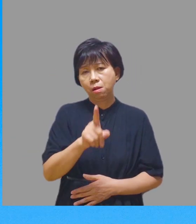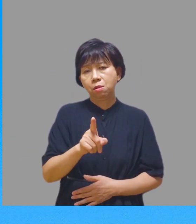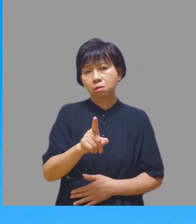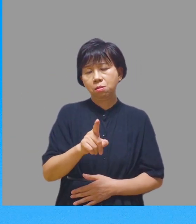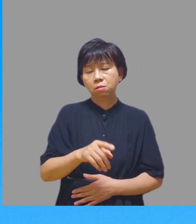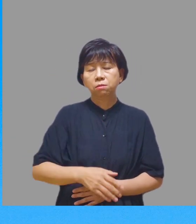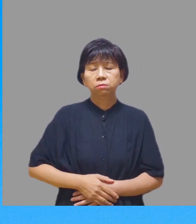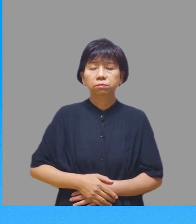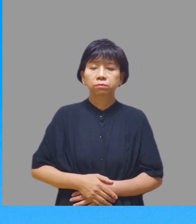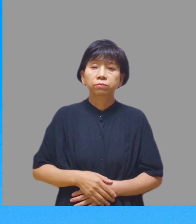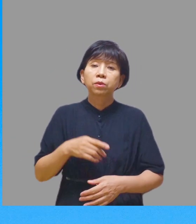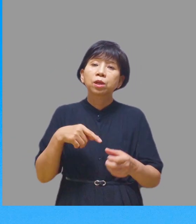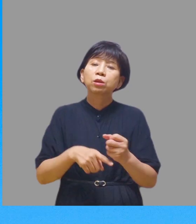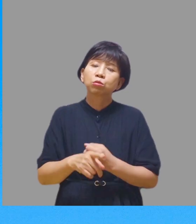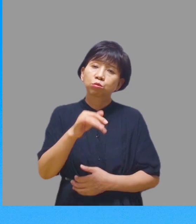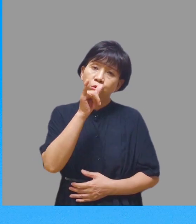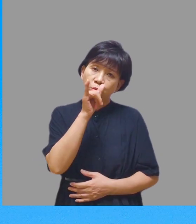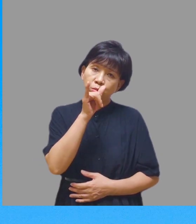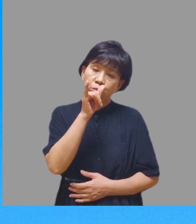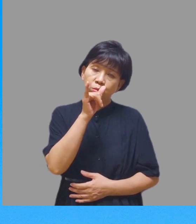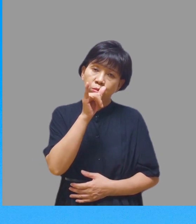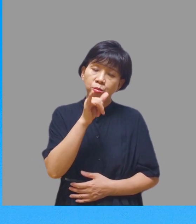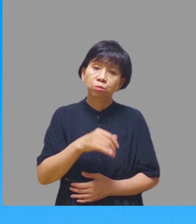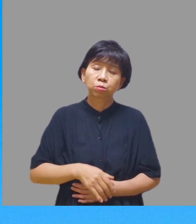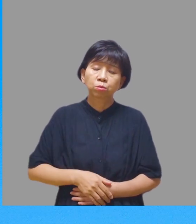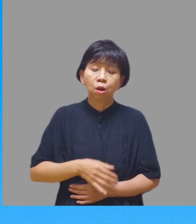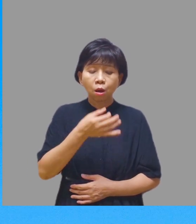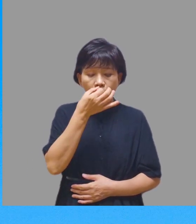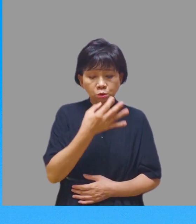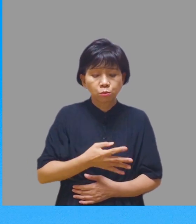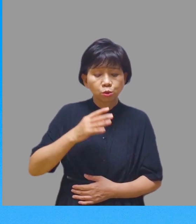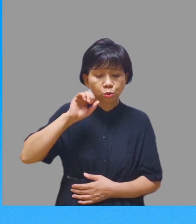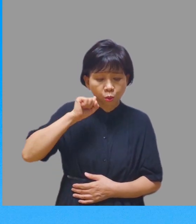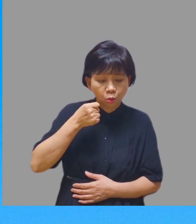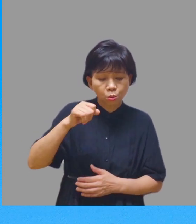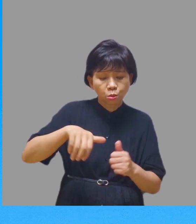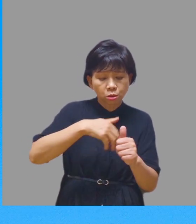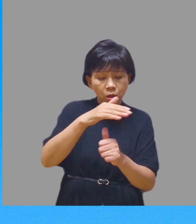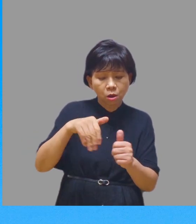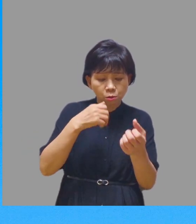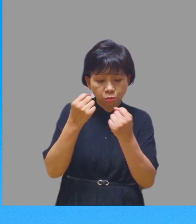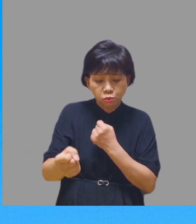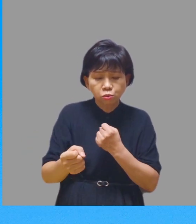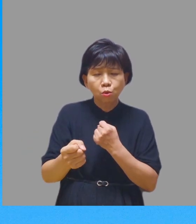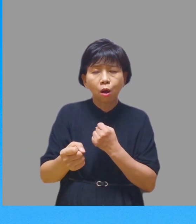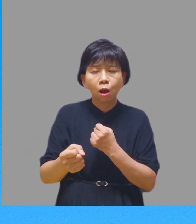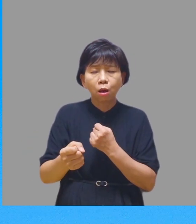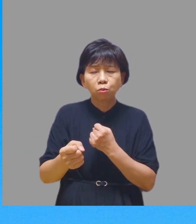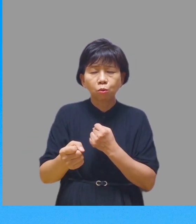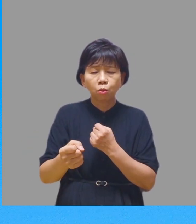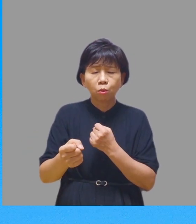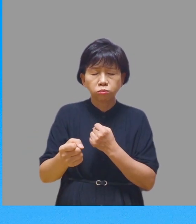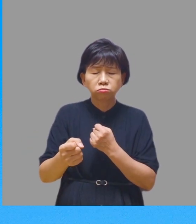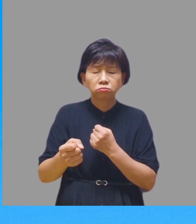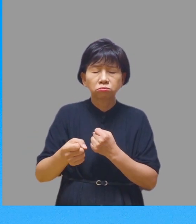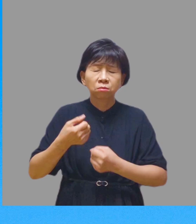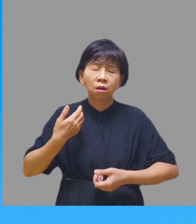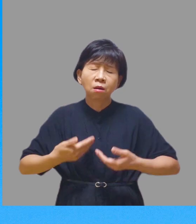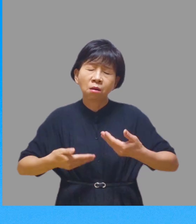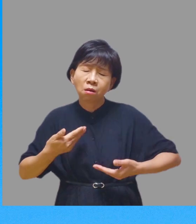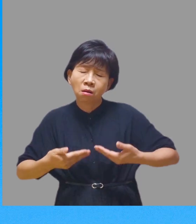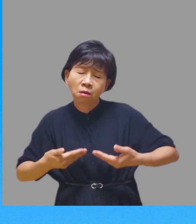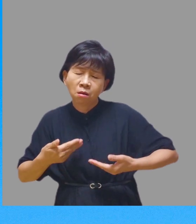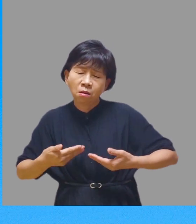이유가 분명히 있지 않겠습니까? 이래저래 힘들고 어려운 상황 가운데 정신없이 이 세상을 살아가야 되는